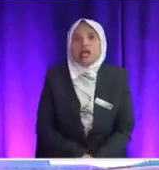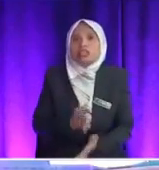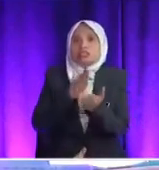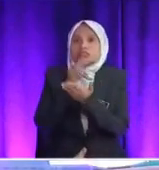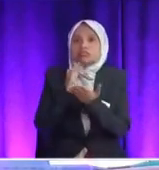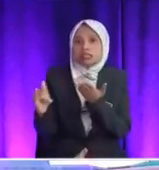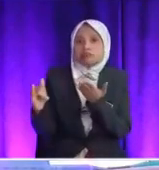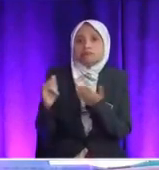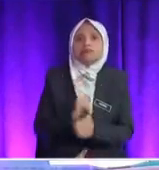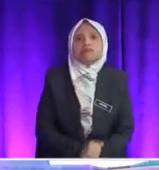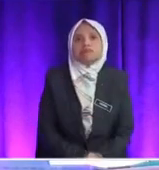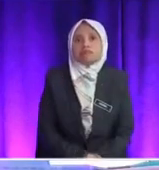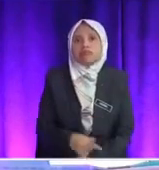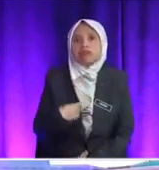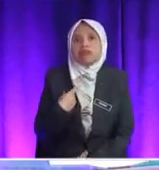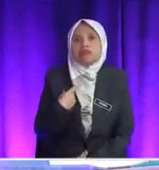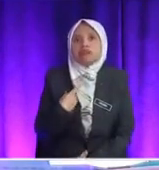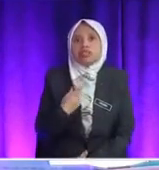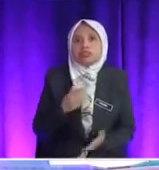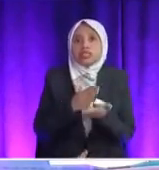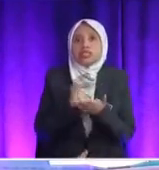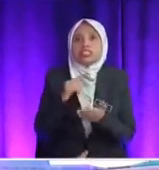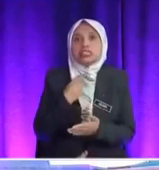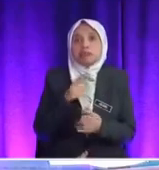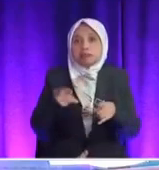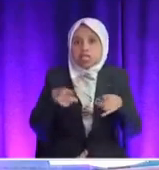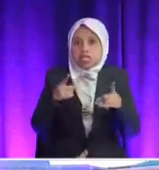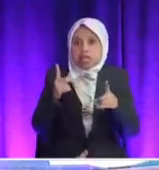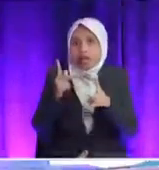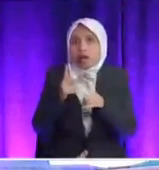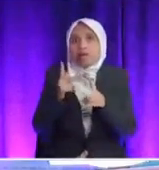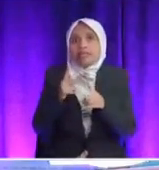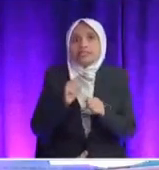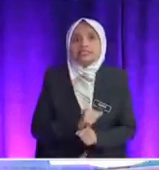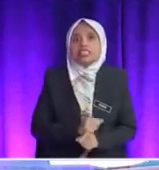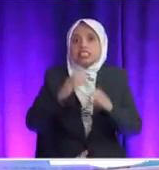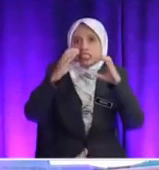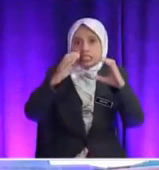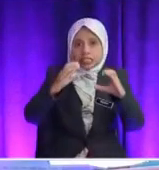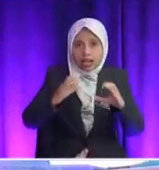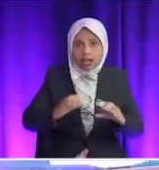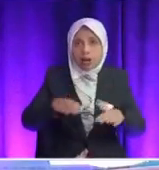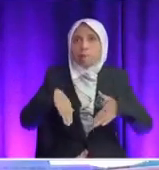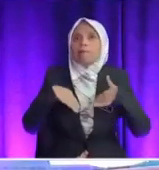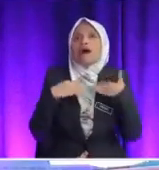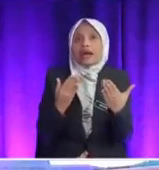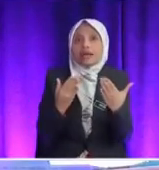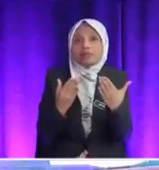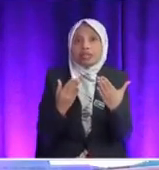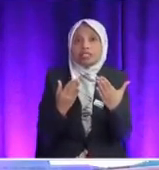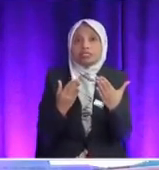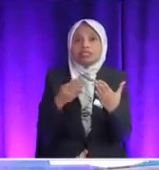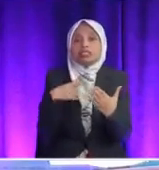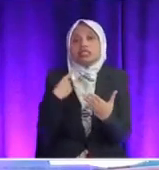seterusnya kita bagi kepada acara bagaimana store-nya